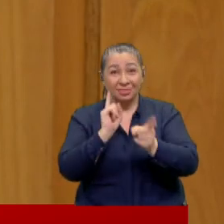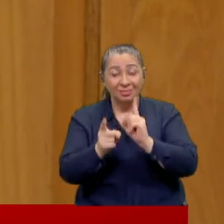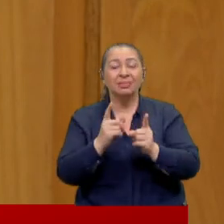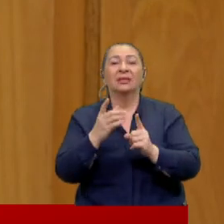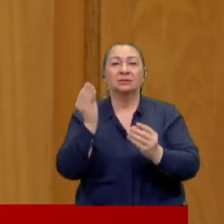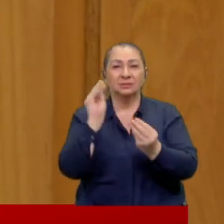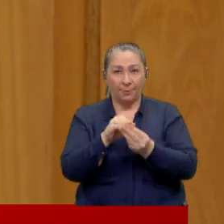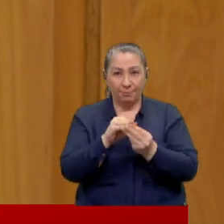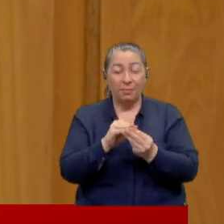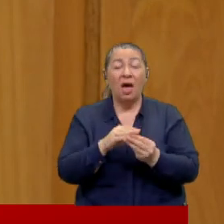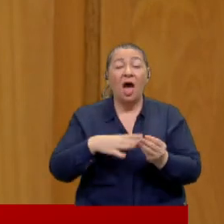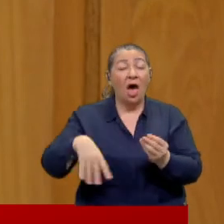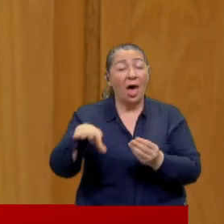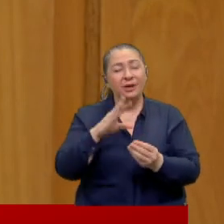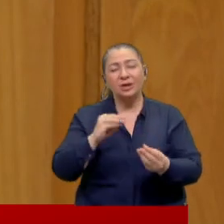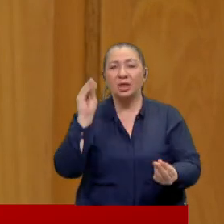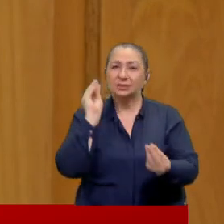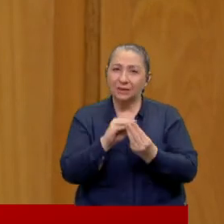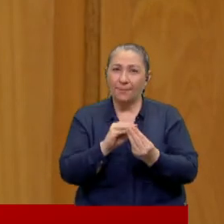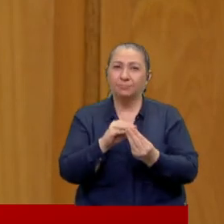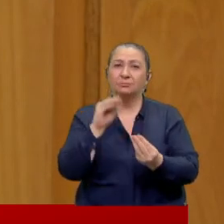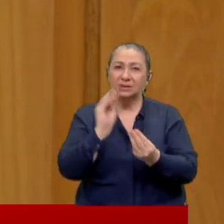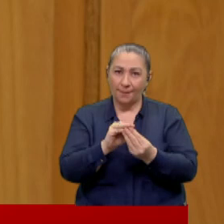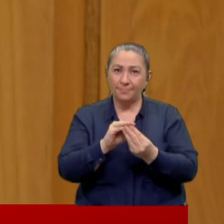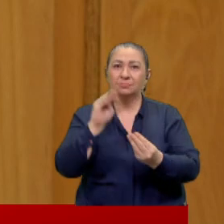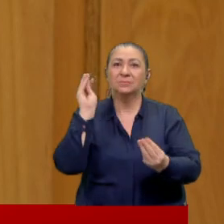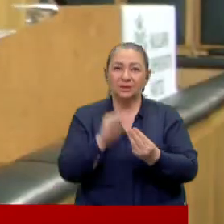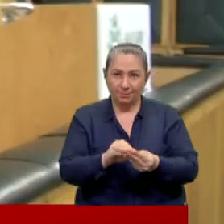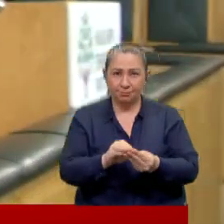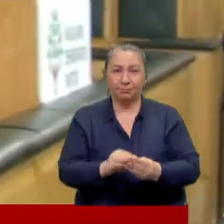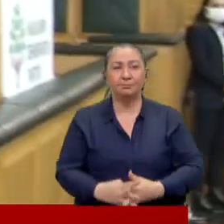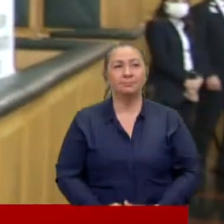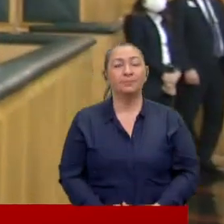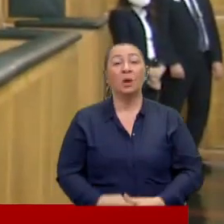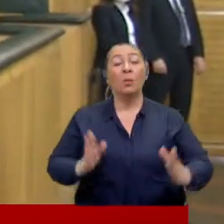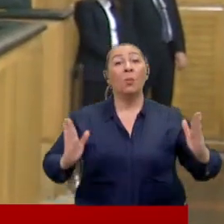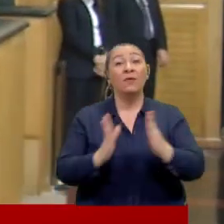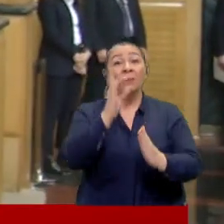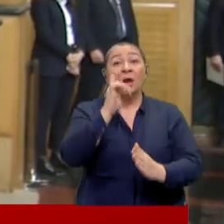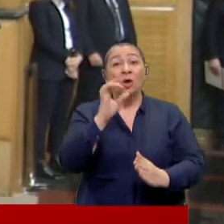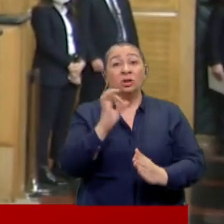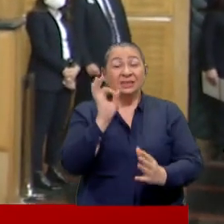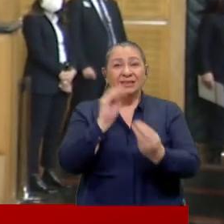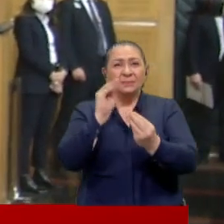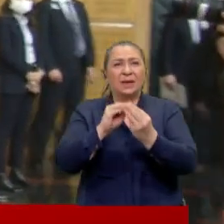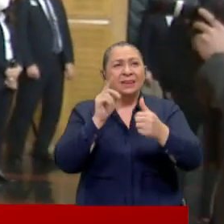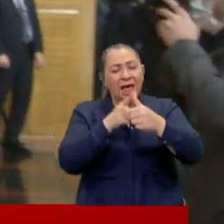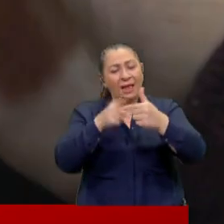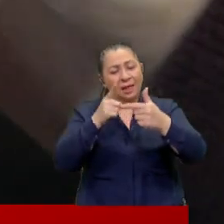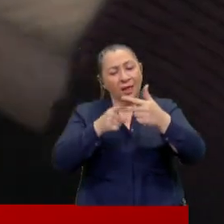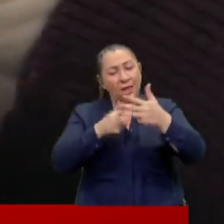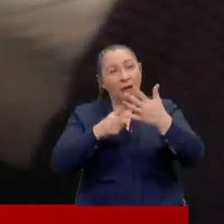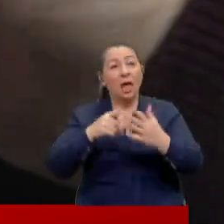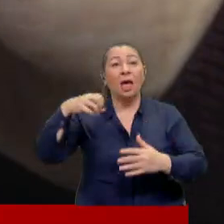geçişleri ne zaman her şeye zam zam zam Golf et bir Ocak itibariyle hayata geçen zamandır teknik